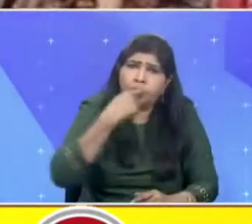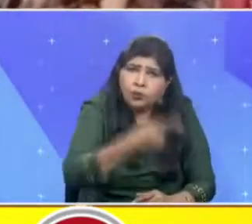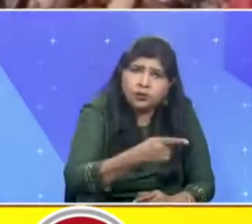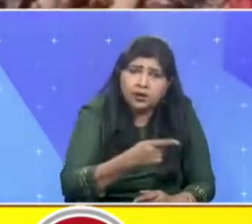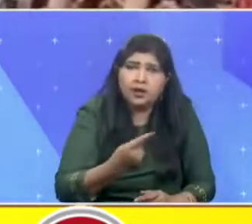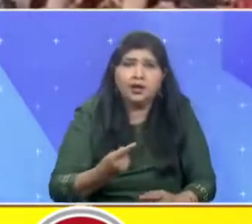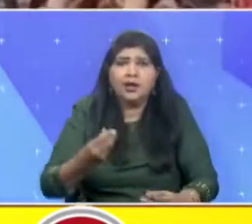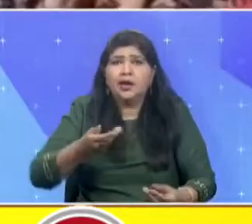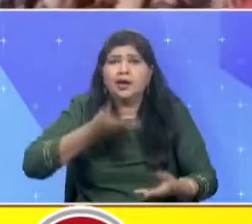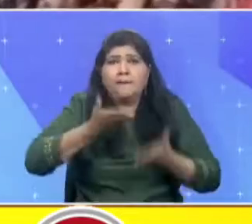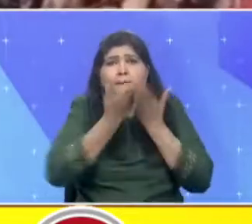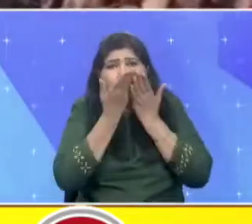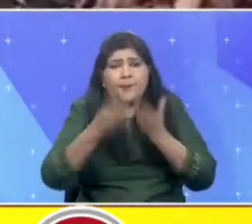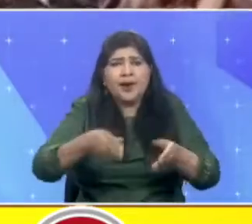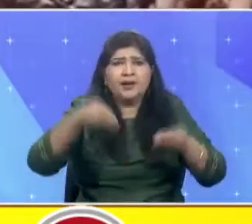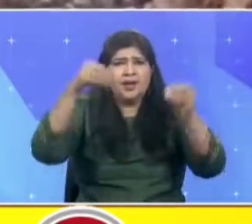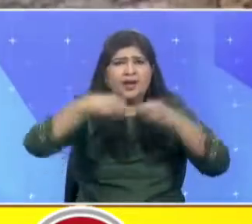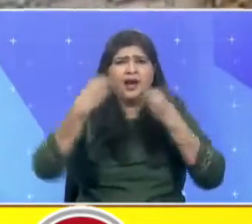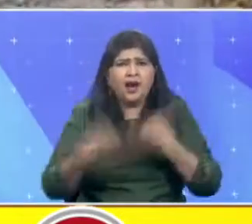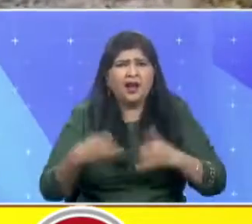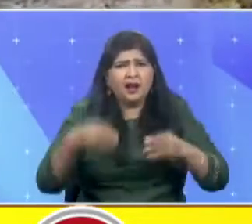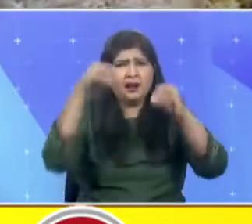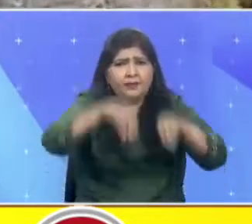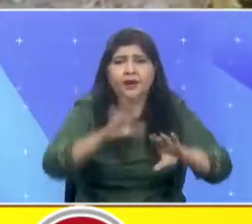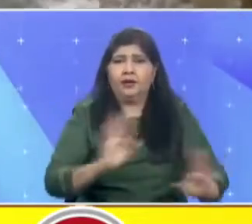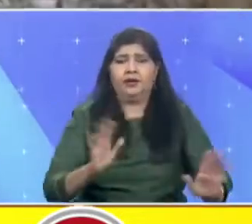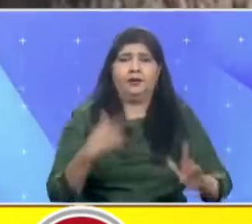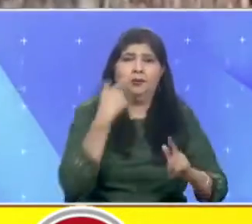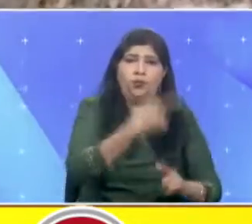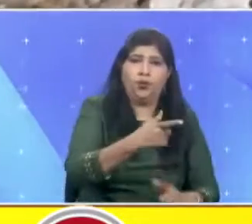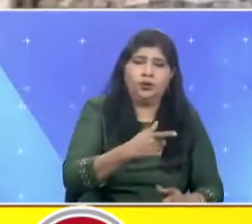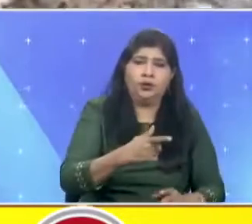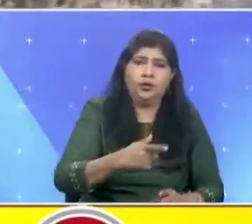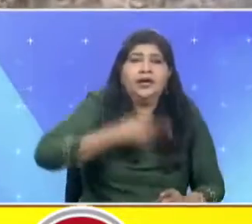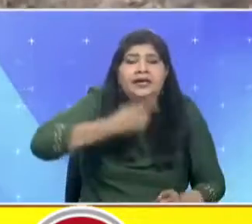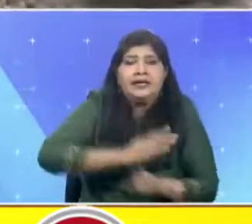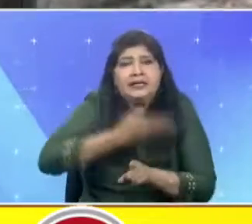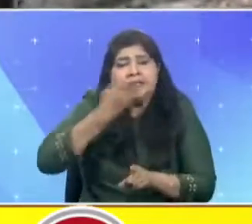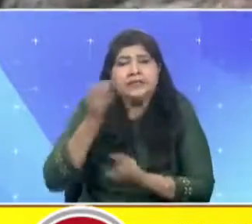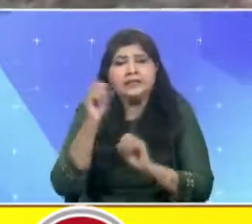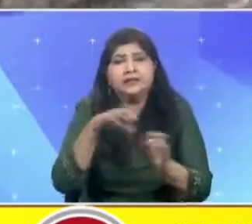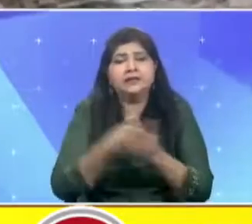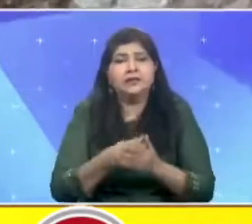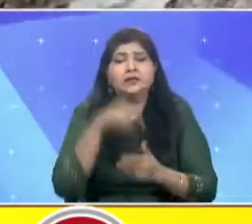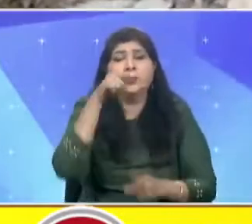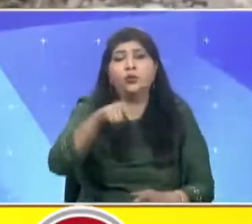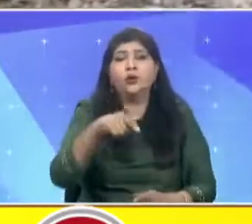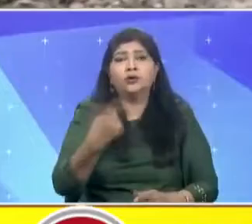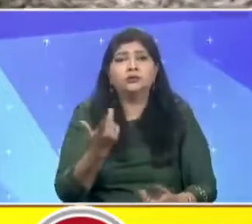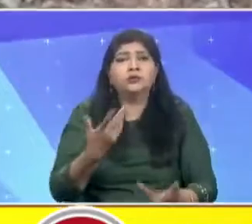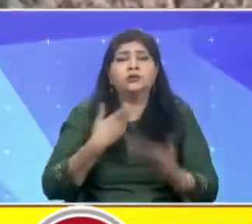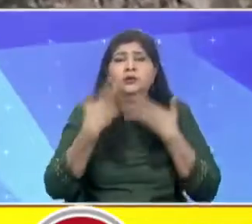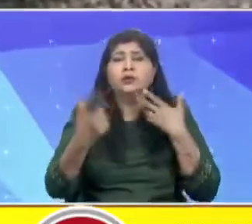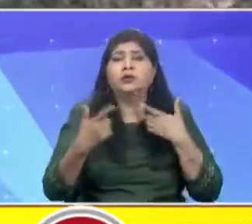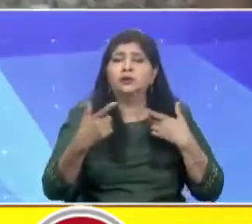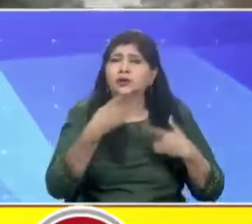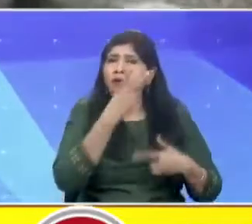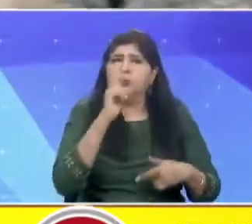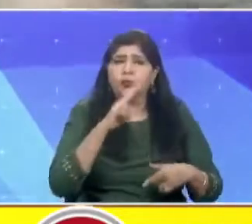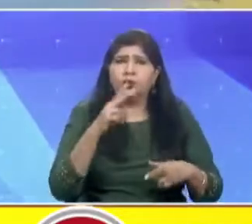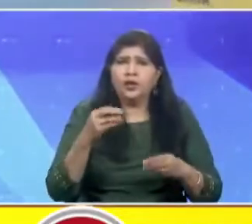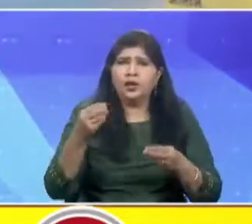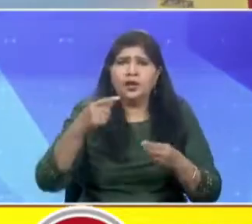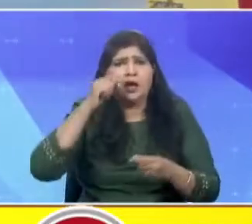लगातार नदी में कूड़ा कचरा न फेंकने के लिए प्रेरित करते हैं। उन्हें कोई ऐसा करता दिखता